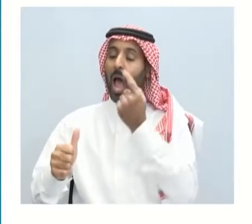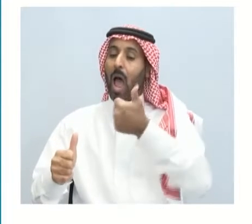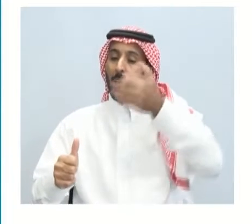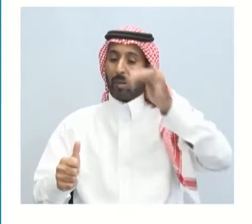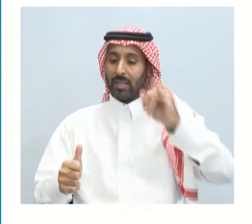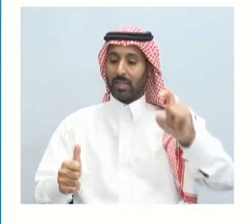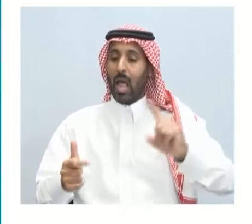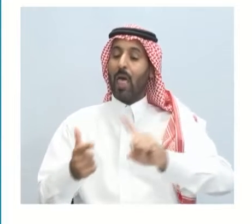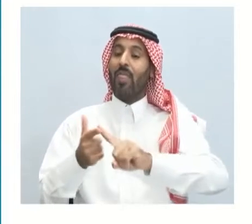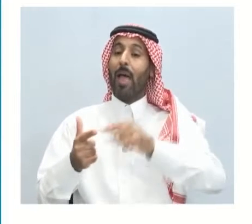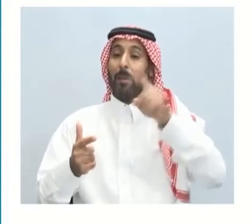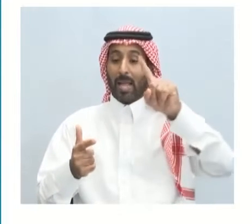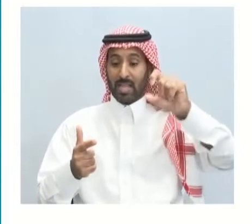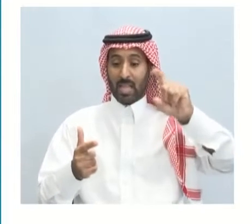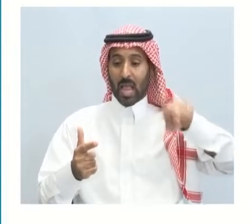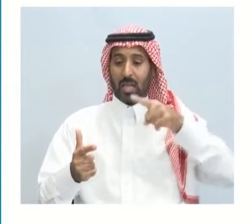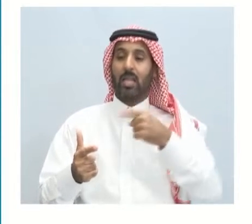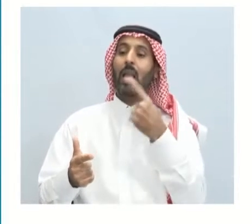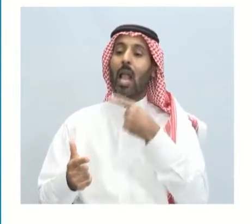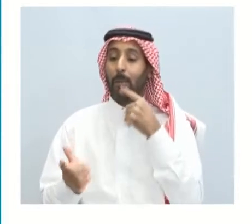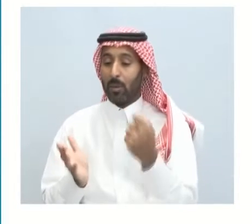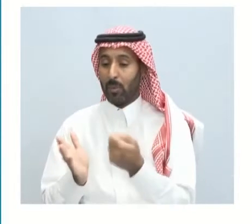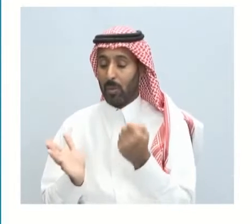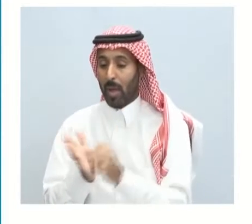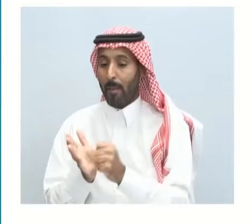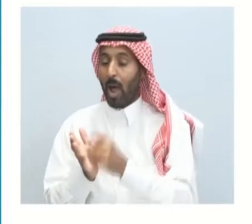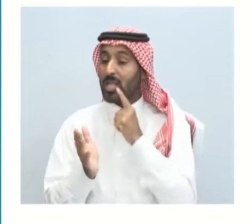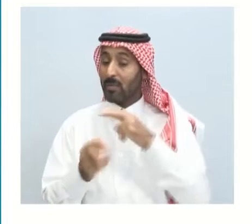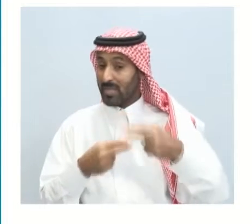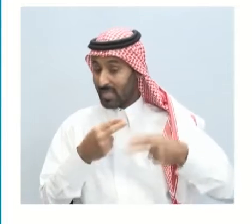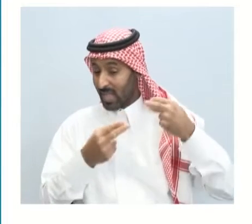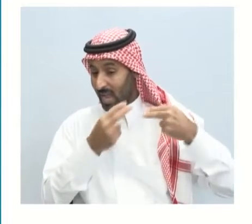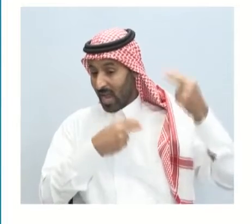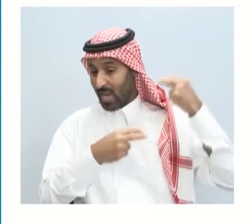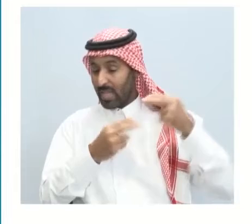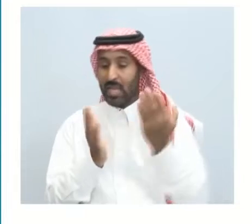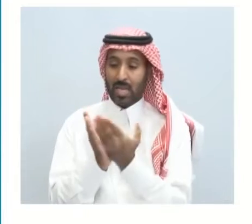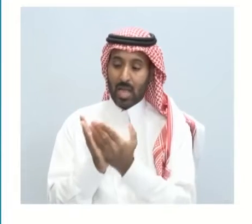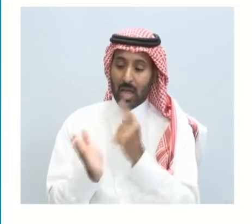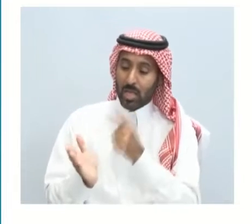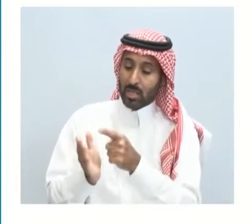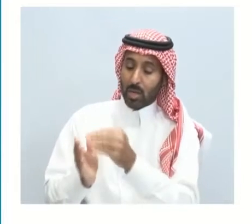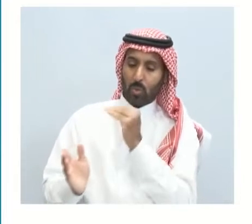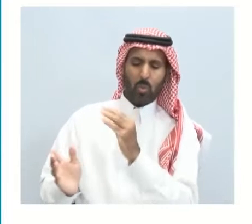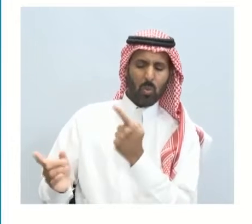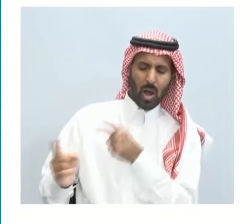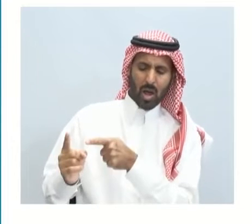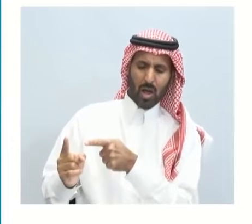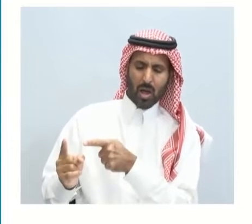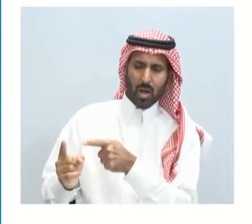التاريخ الجديد سالما فيما تفكران فاجاب احمد كلفنا